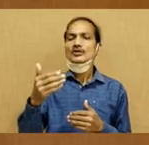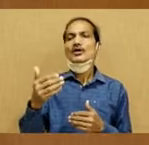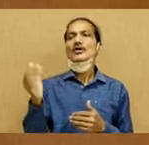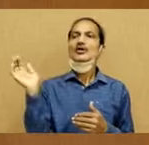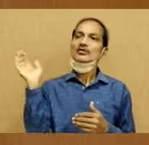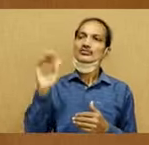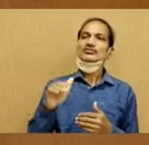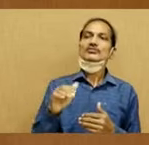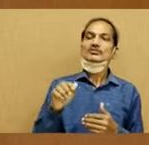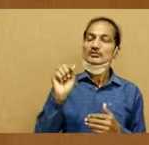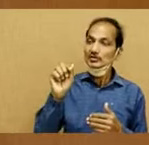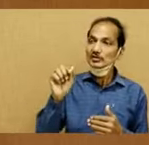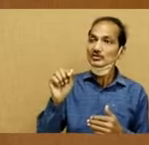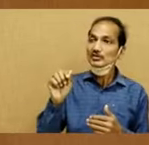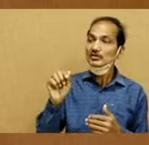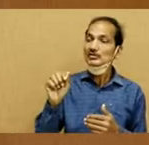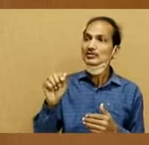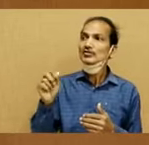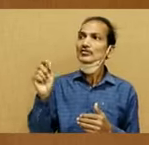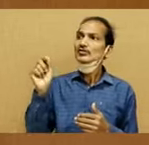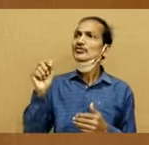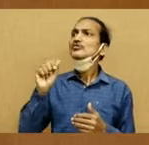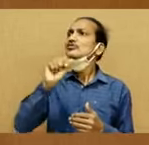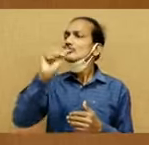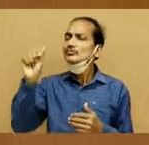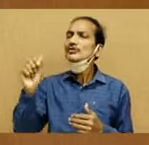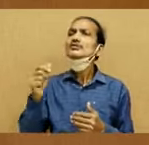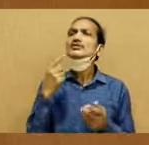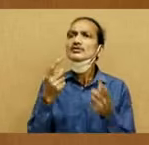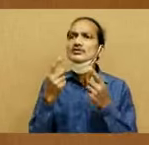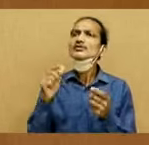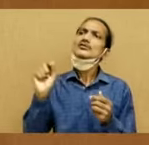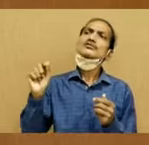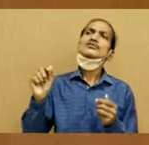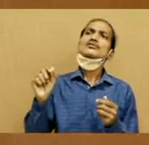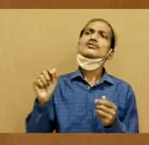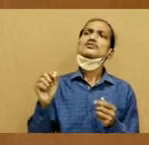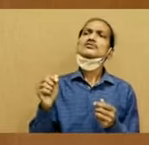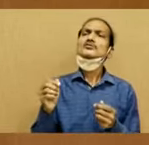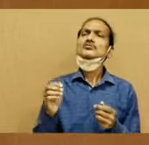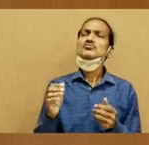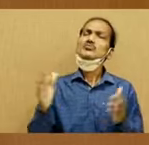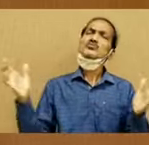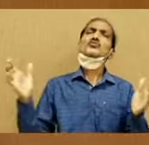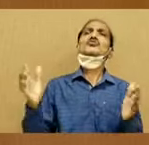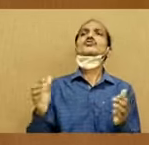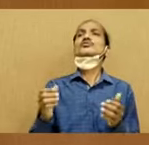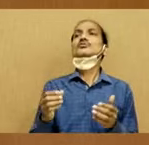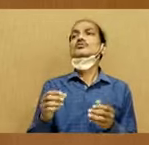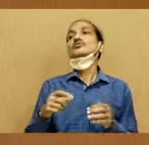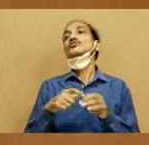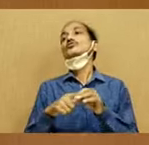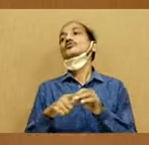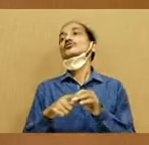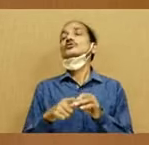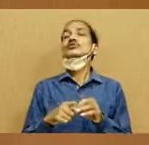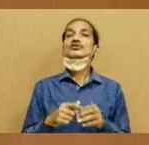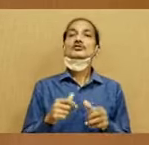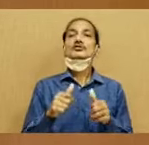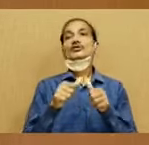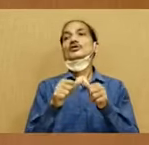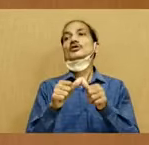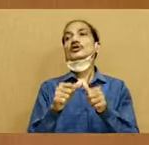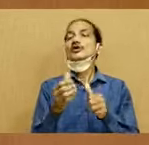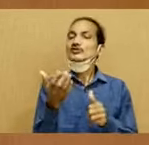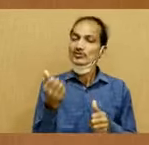ତାଙ୍କର ଯାହା କଥା କହୁଛନ୍ତି ସେଥିରେ ଗୁଡ଼ାଏ ପ୍ରଶ୍ନର ଉତ୍ତର ବି ଆପଣ ପାଉଥିବେ। ଆଜି